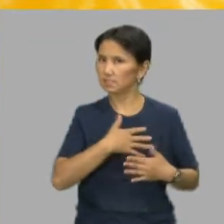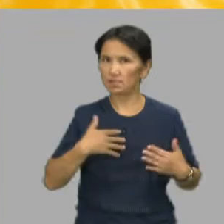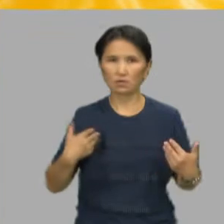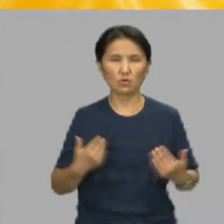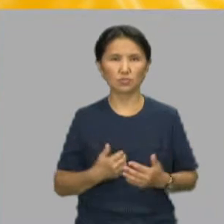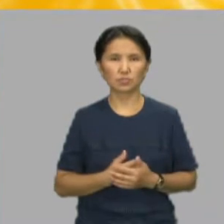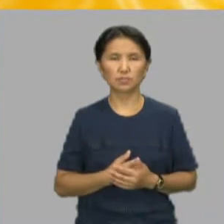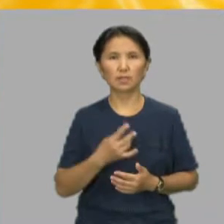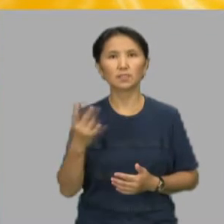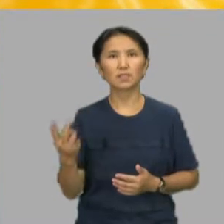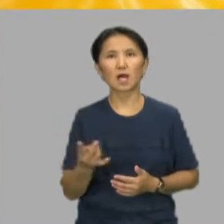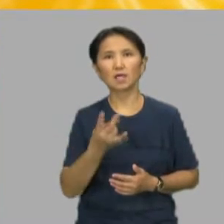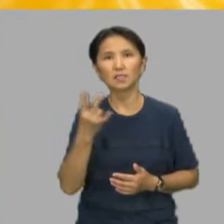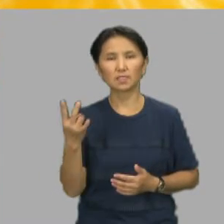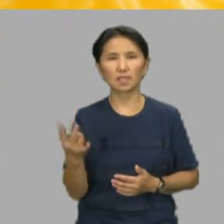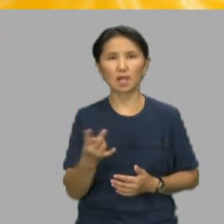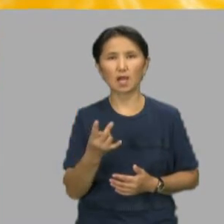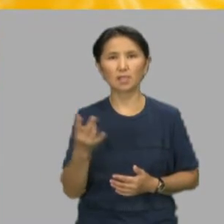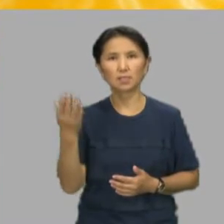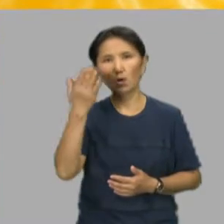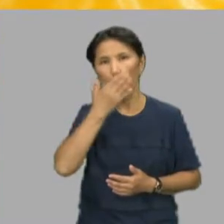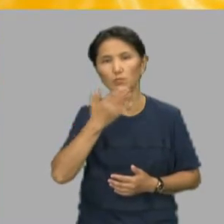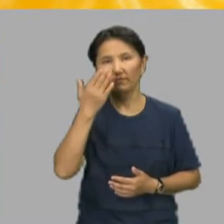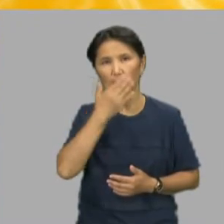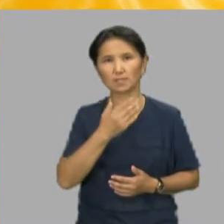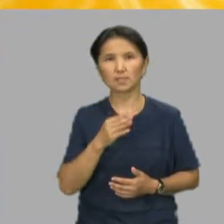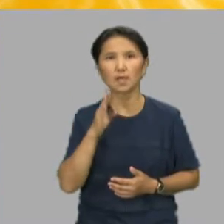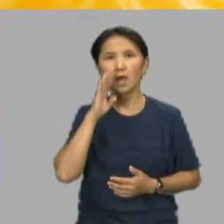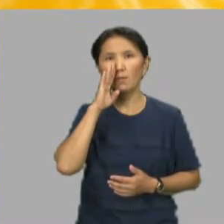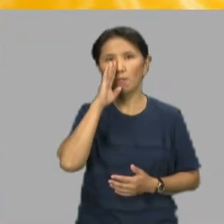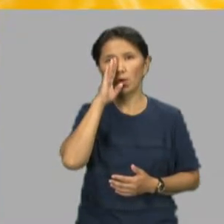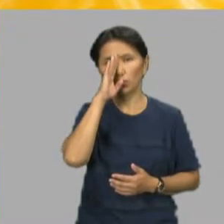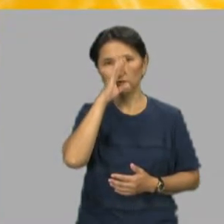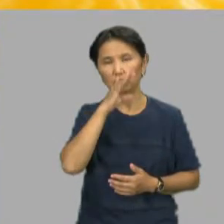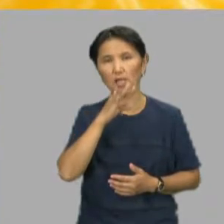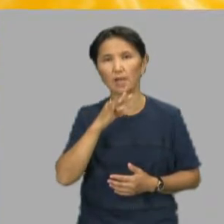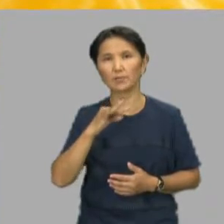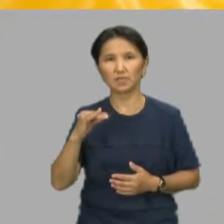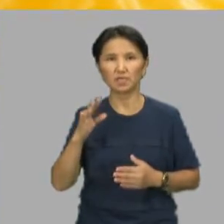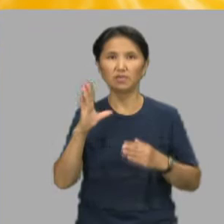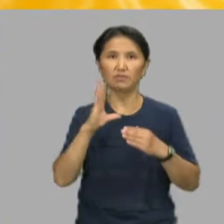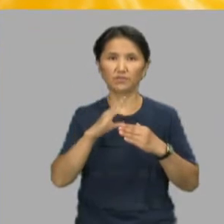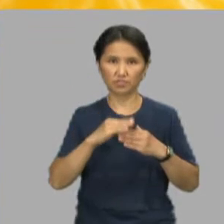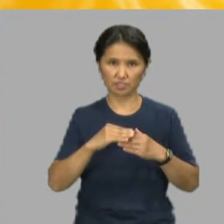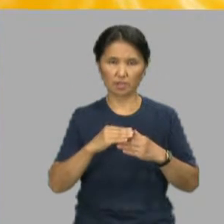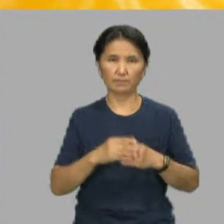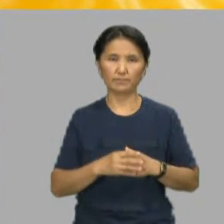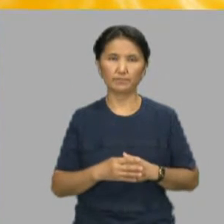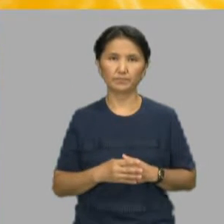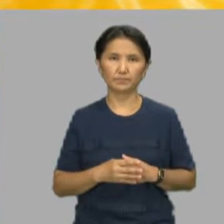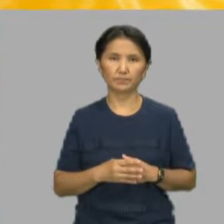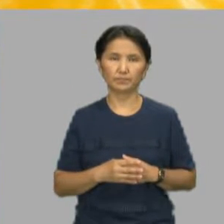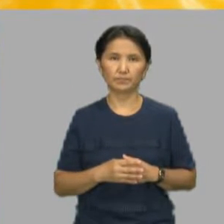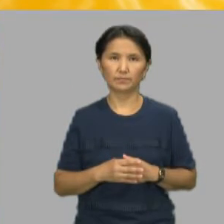Надо умываться по утрам и вечерам.